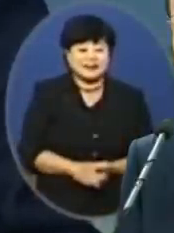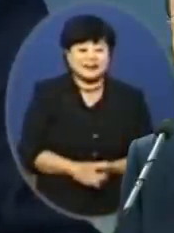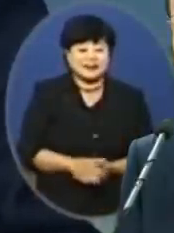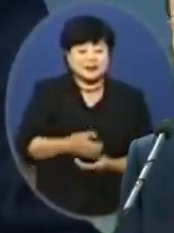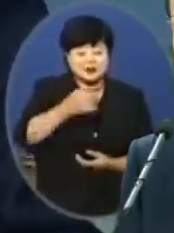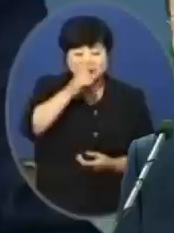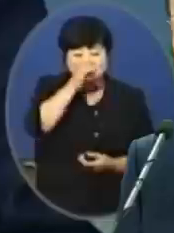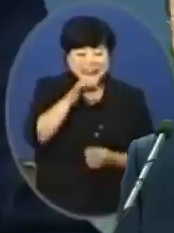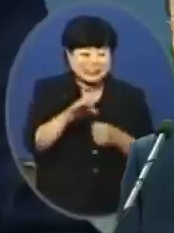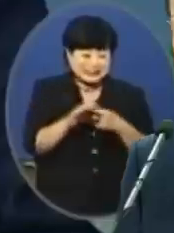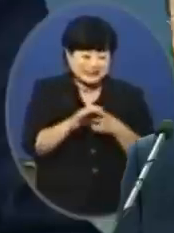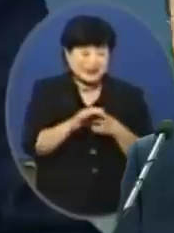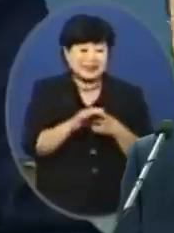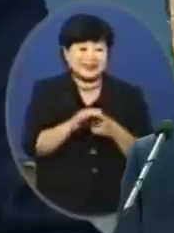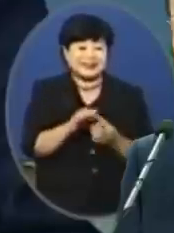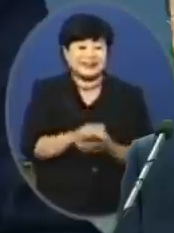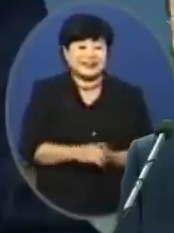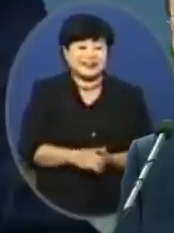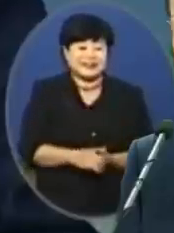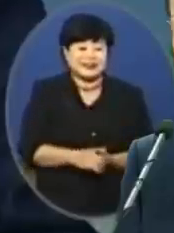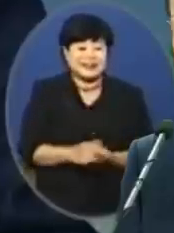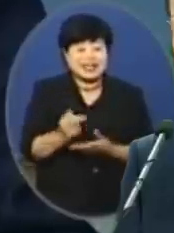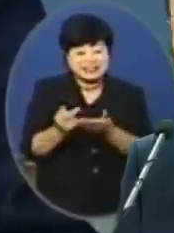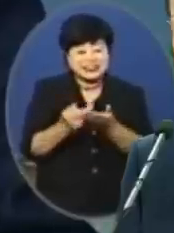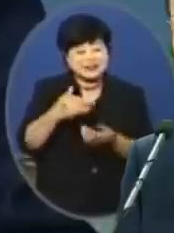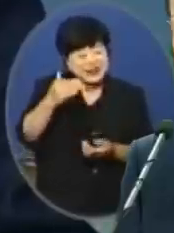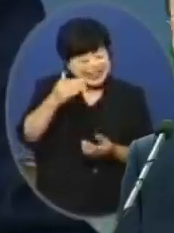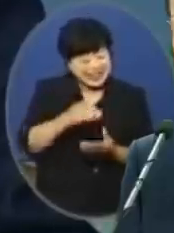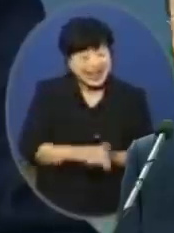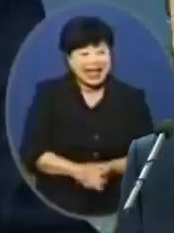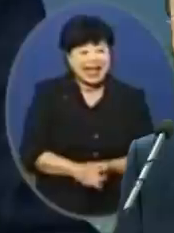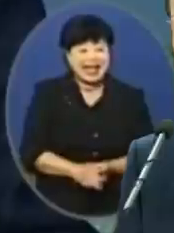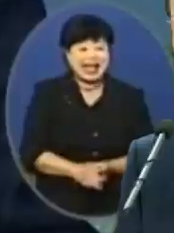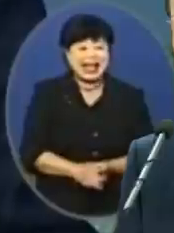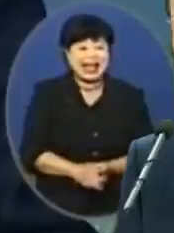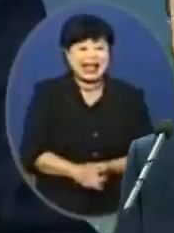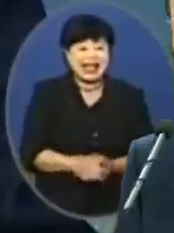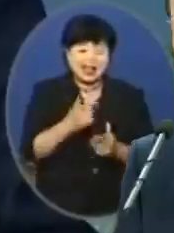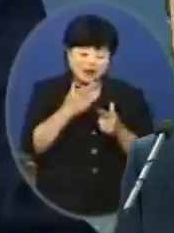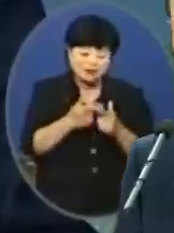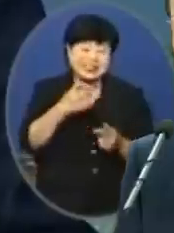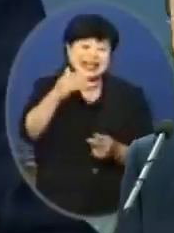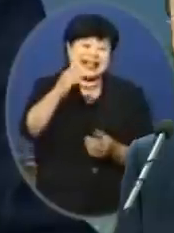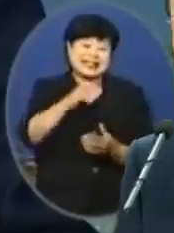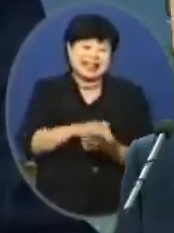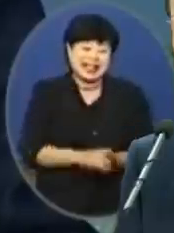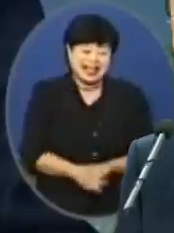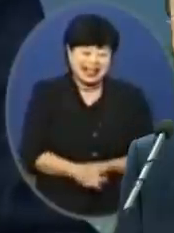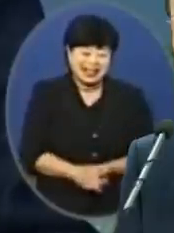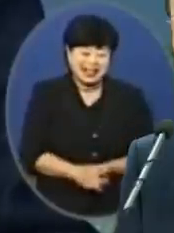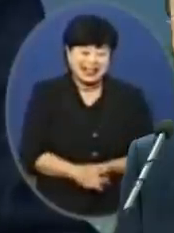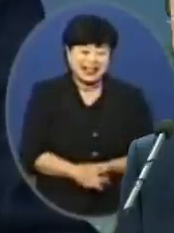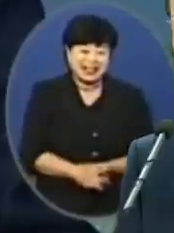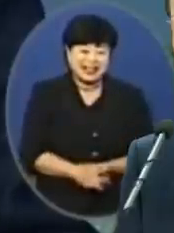꿈이 있으면 아 제주도에 가겠다, 부산에 가겠다,